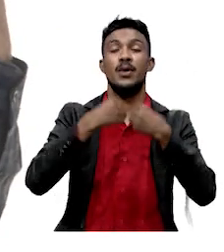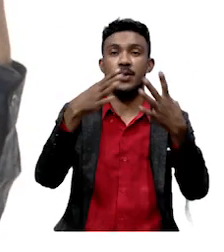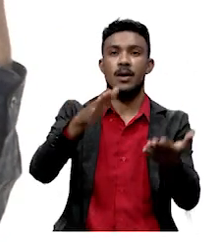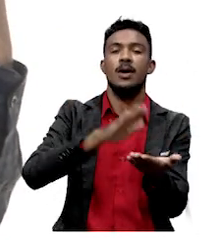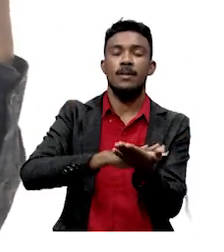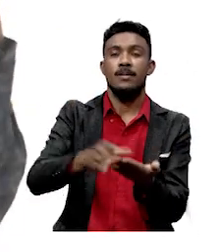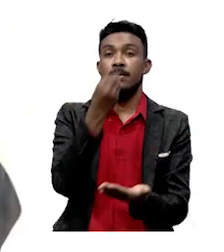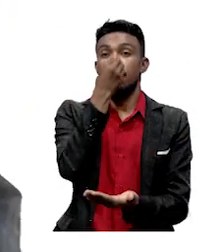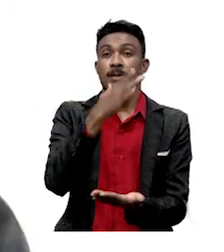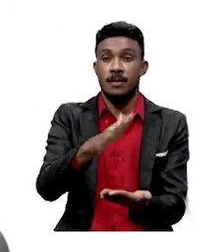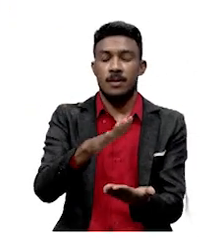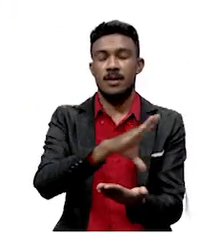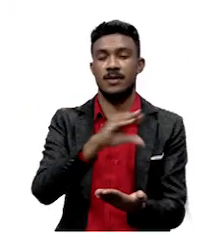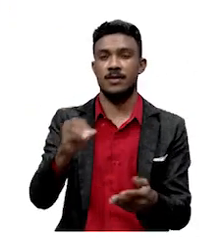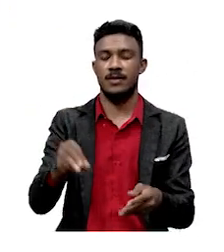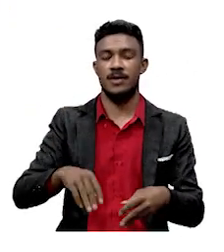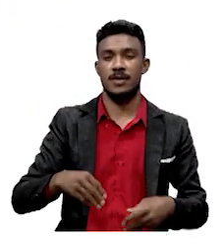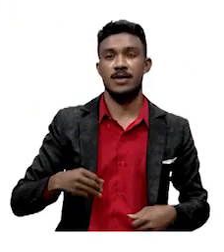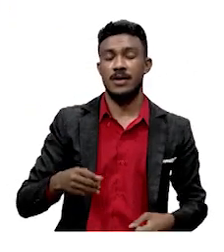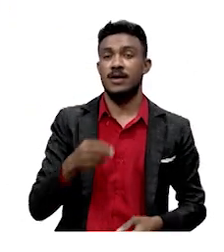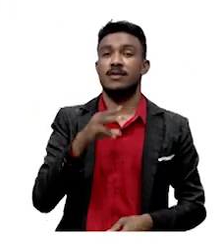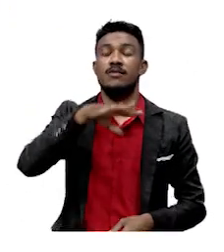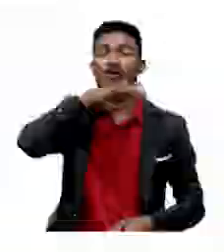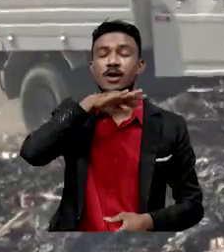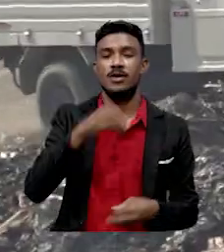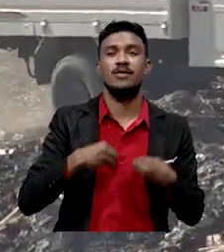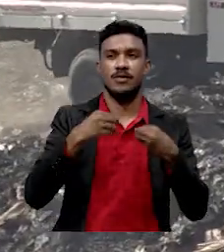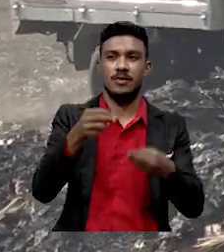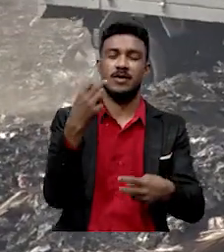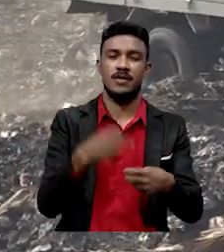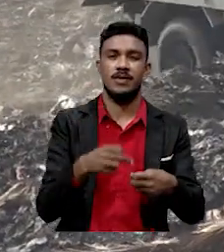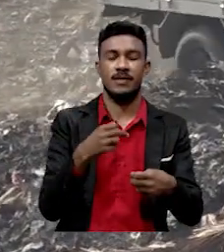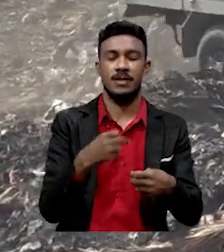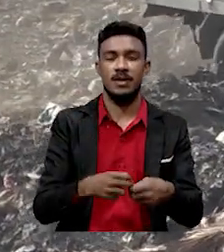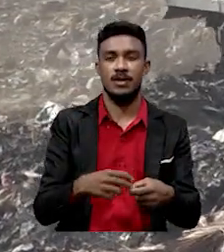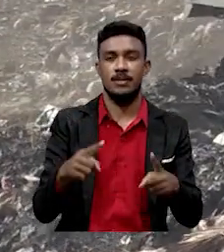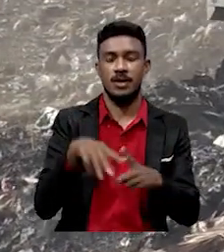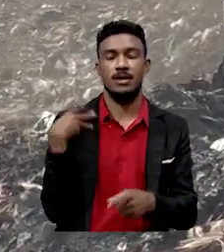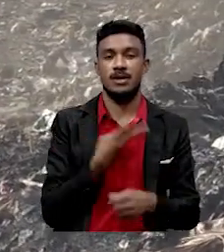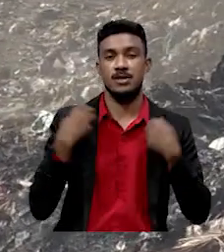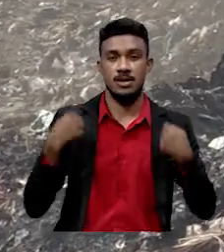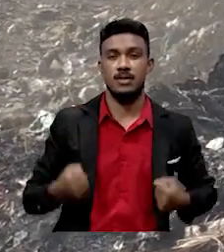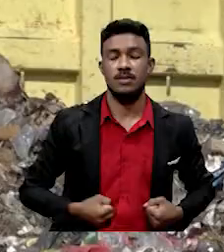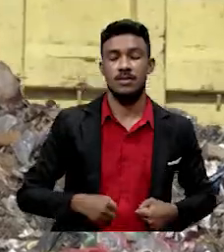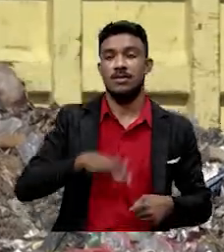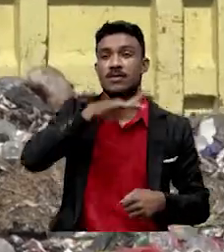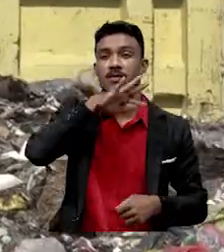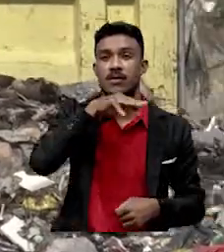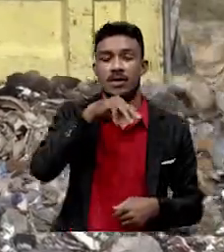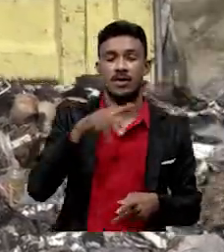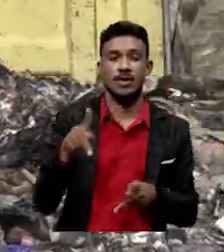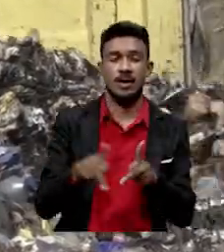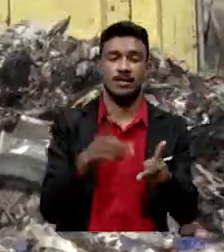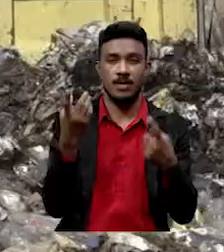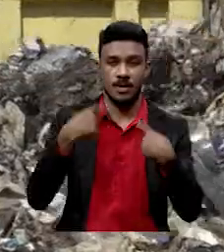ni usul di seru ni fofa lima itu sa ladia kau itu Saudi. Enquanto lixo sira nebe durante ne equipa saneamento raut ia